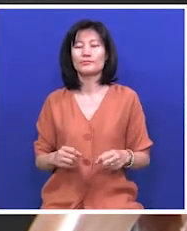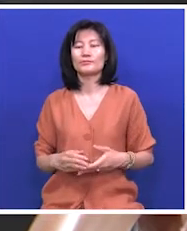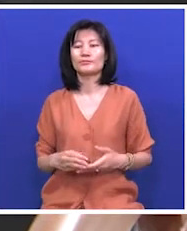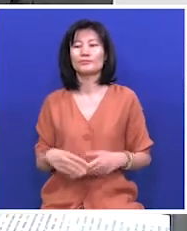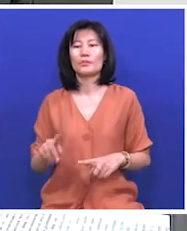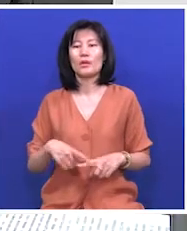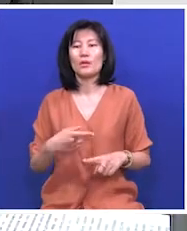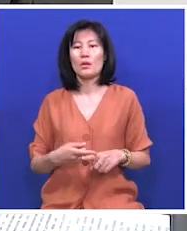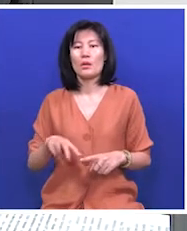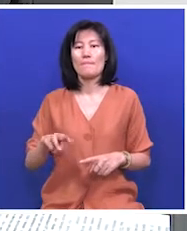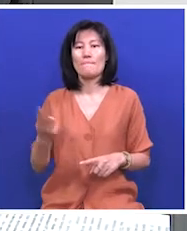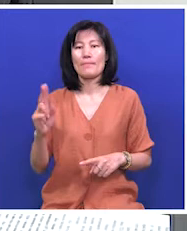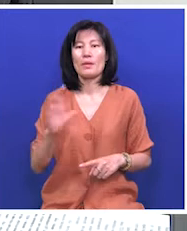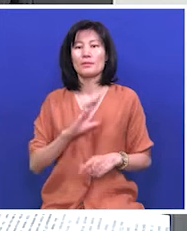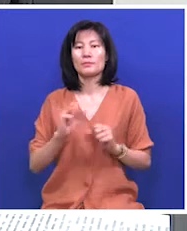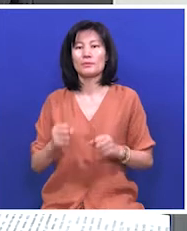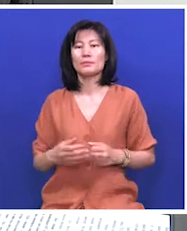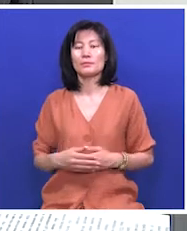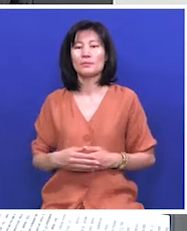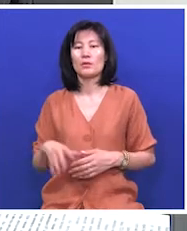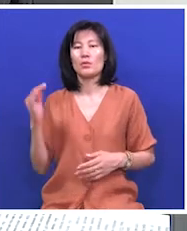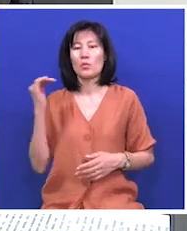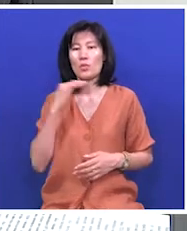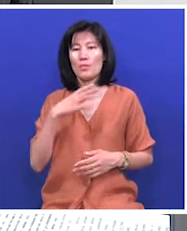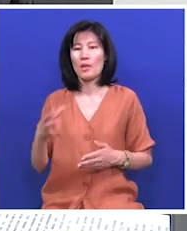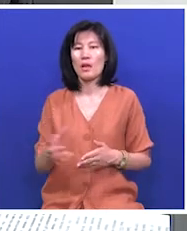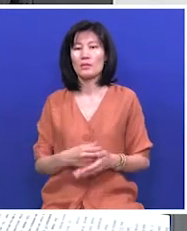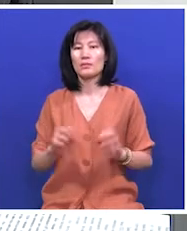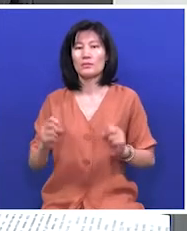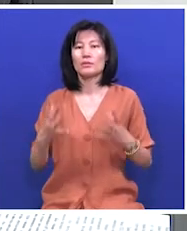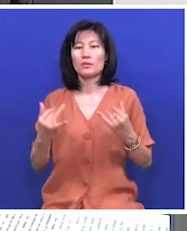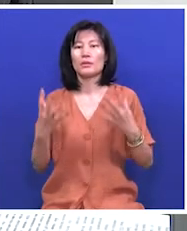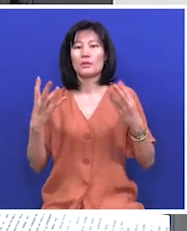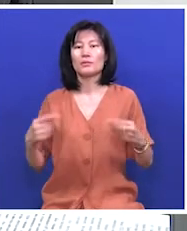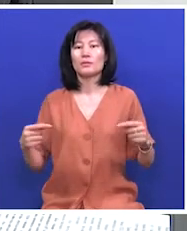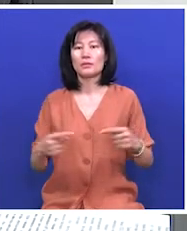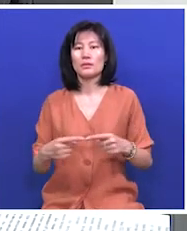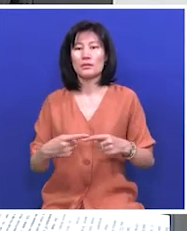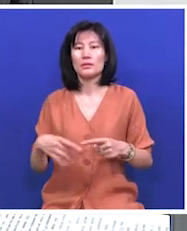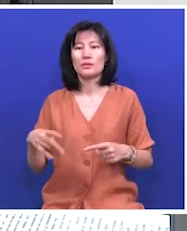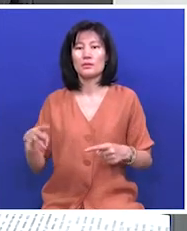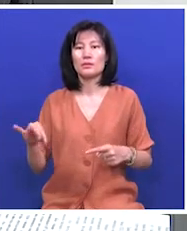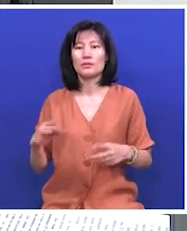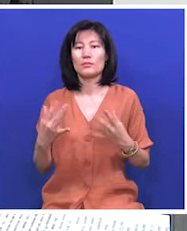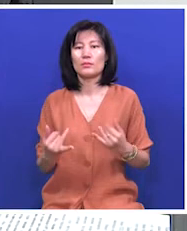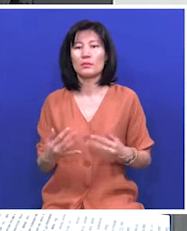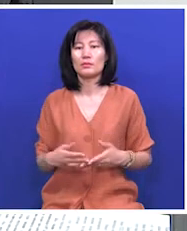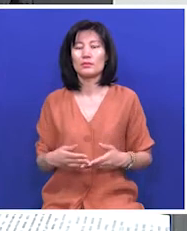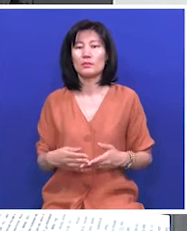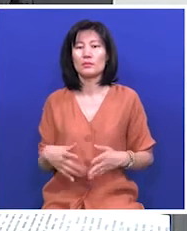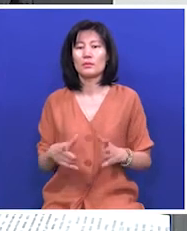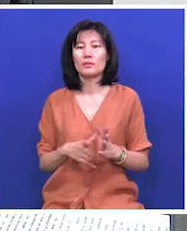тыңайтқыштар осы мақта дақылына көптеп алынып атыр қазіргі таңда. Негізгі